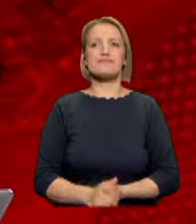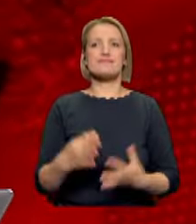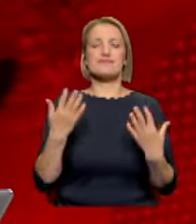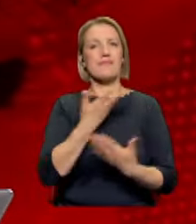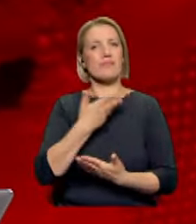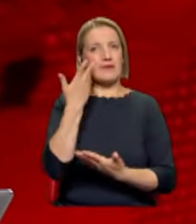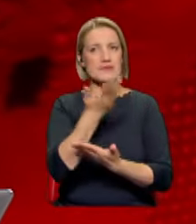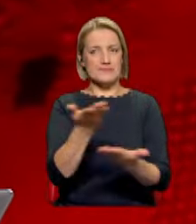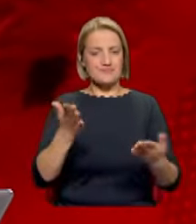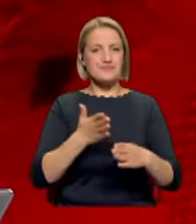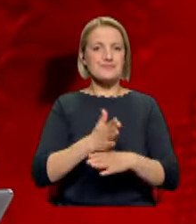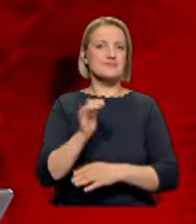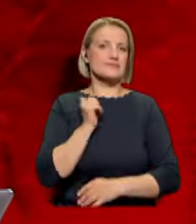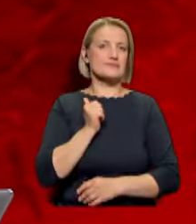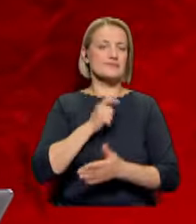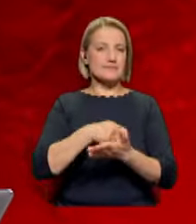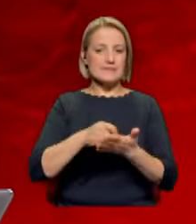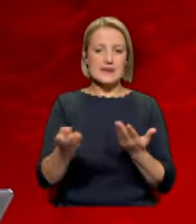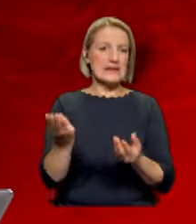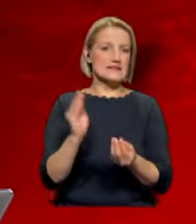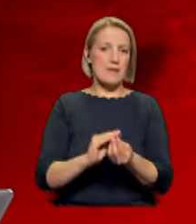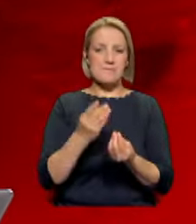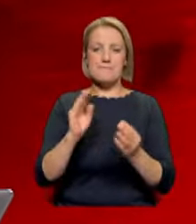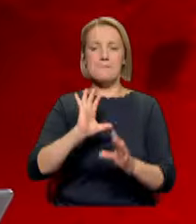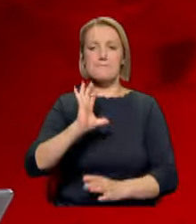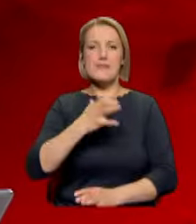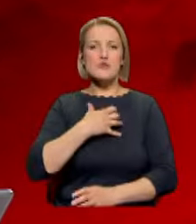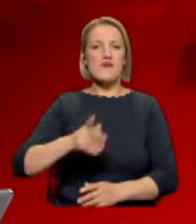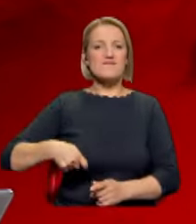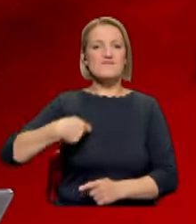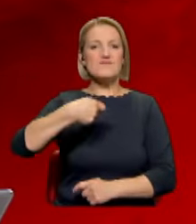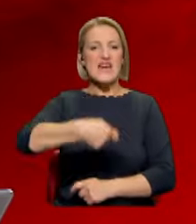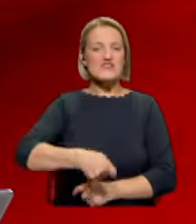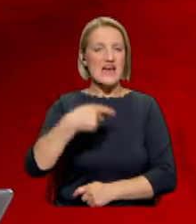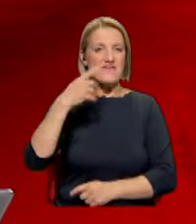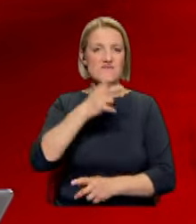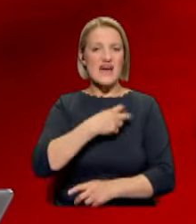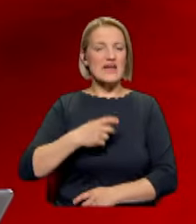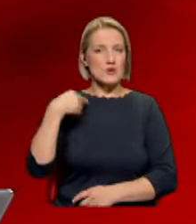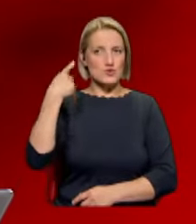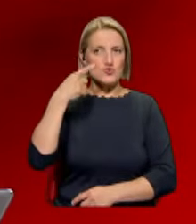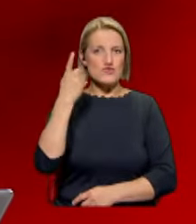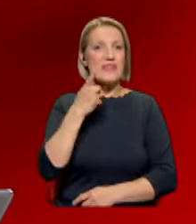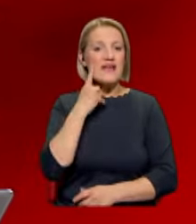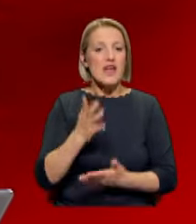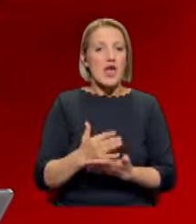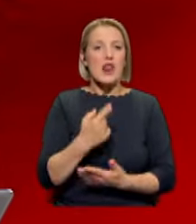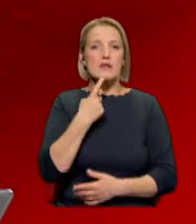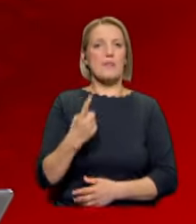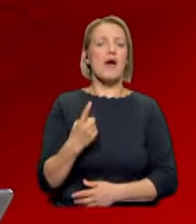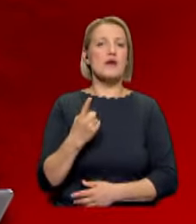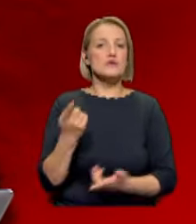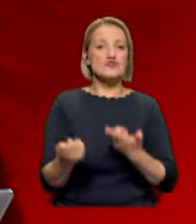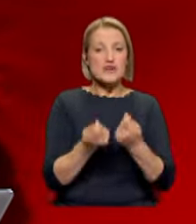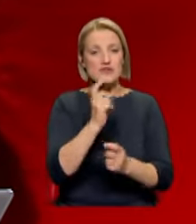Sevgili seyirciler, aslında asgari ücrete zam, işverenin vereceği vergiyi de düşününce devlete gelir demek.